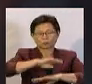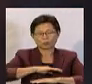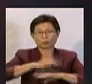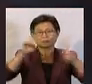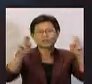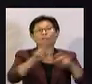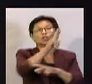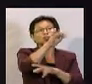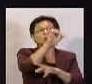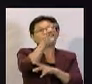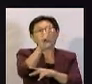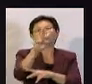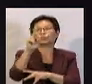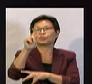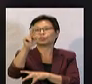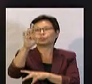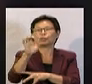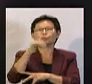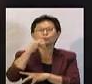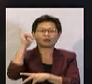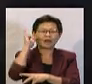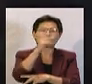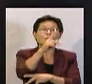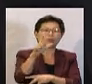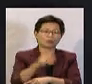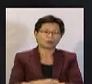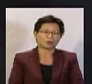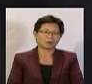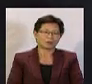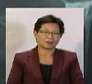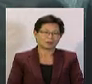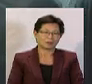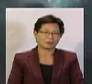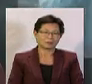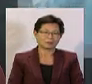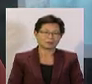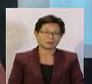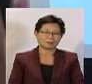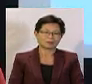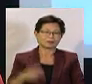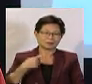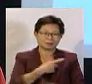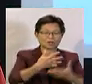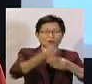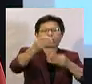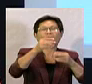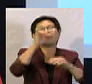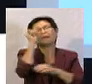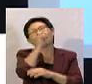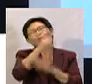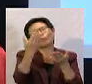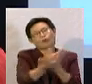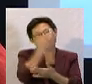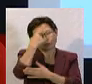Negara semalam. Agak pack jugalah sebab kita sambil nak keluarkan lagu baru and busy